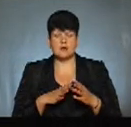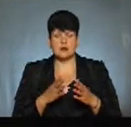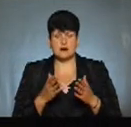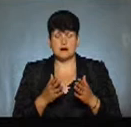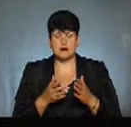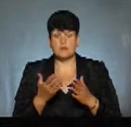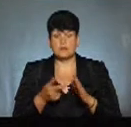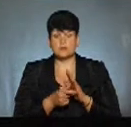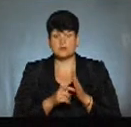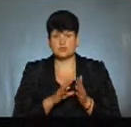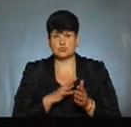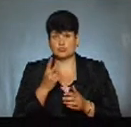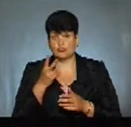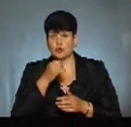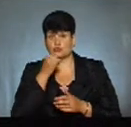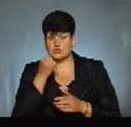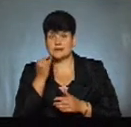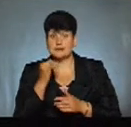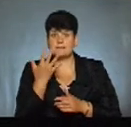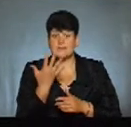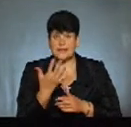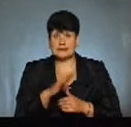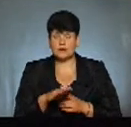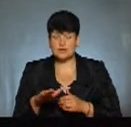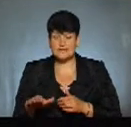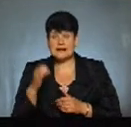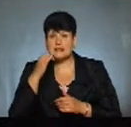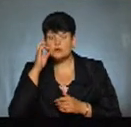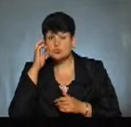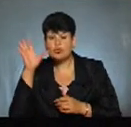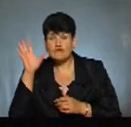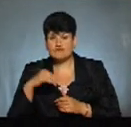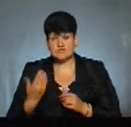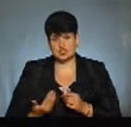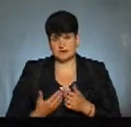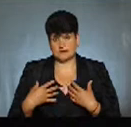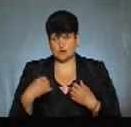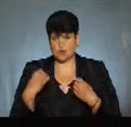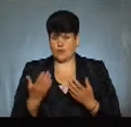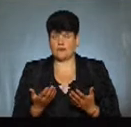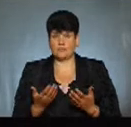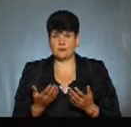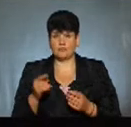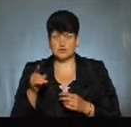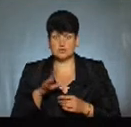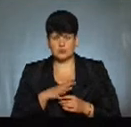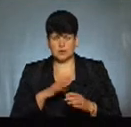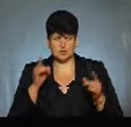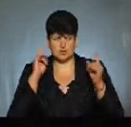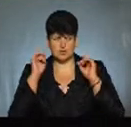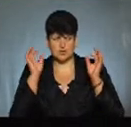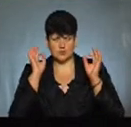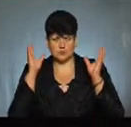приміщенні перебувало двоє дорослих і п'ятеро дітей, і дякувати Богу, всі вони живі та здорові. Вони там були оглушені тим